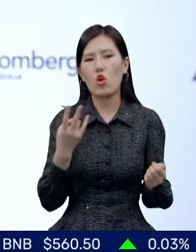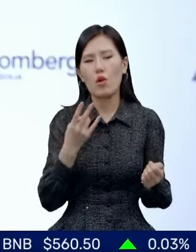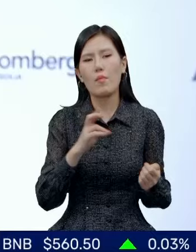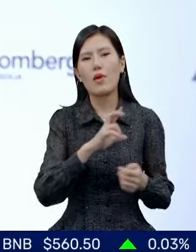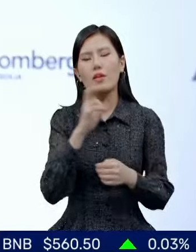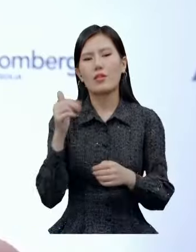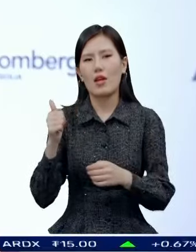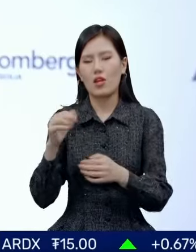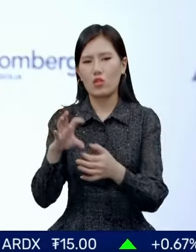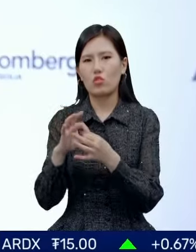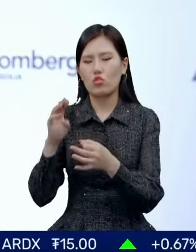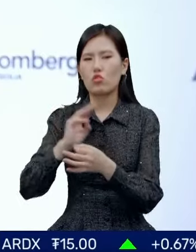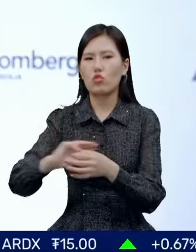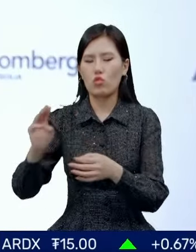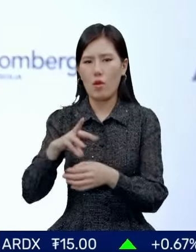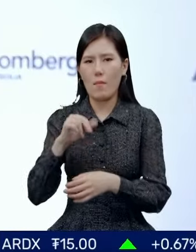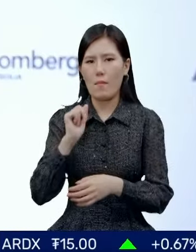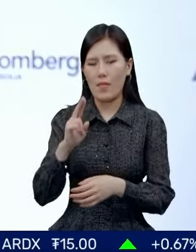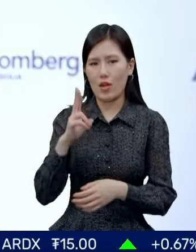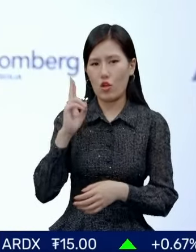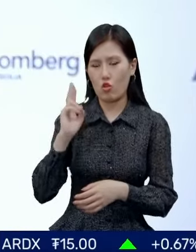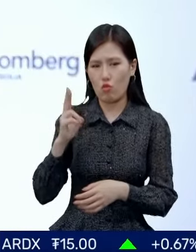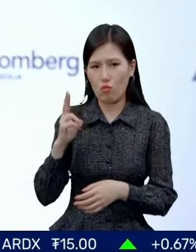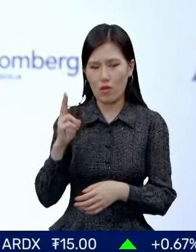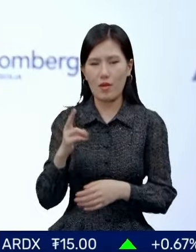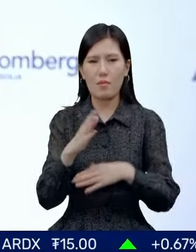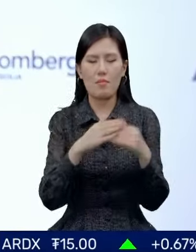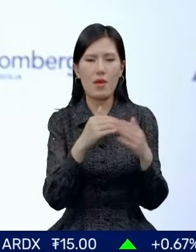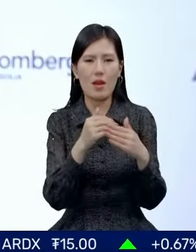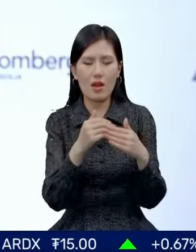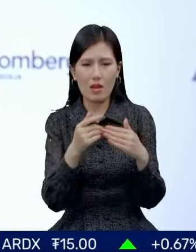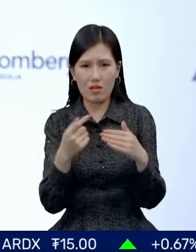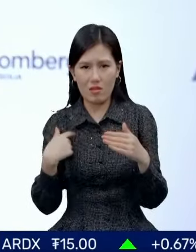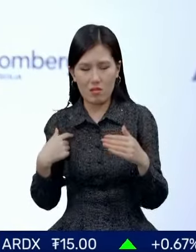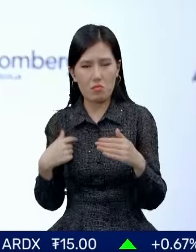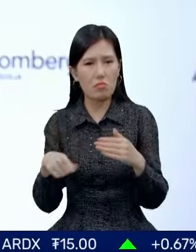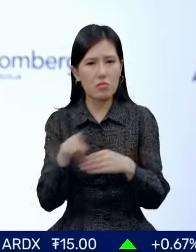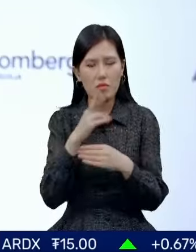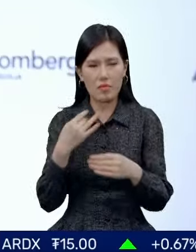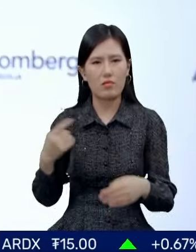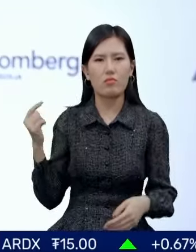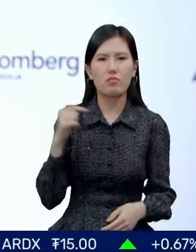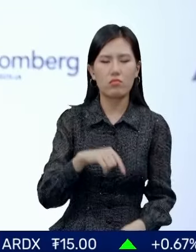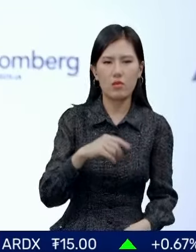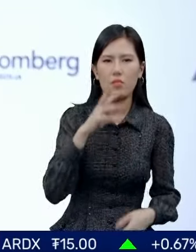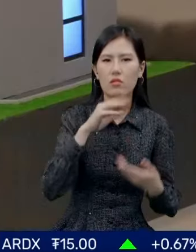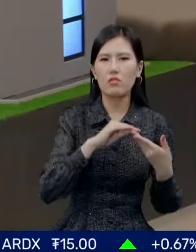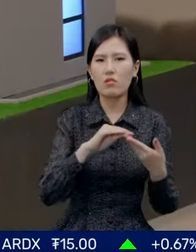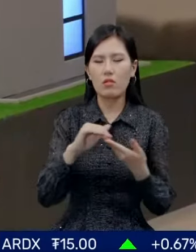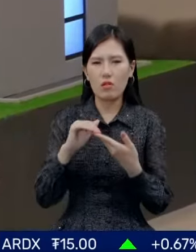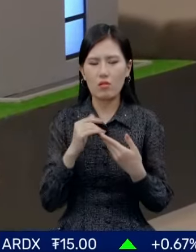гишүүдийн нэг Мак компани энэ барилгын материалтай холбоотой экспод оролцож үндэсний ногоон барилгын зэрэглэлийн талаар танилцуулга хийсэндээ баяртай